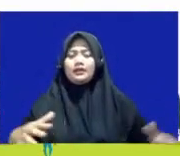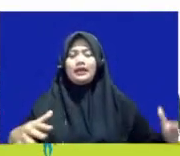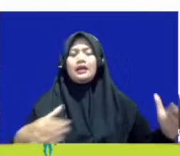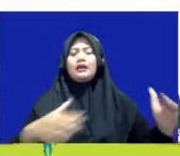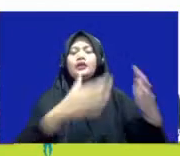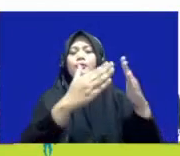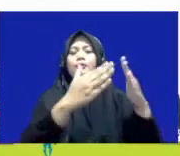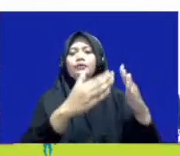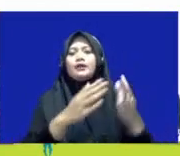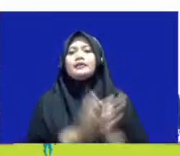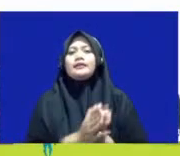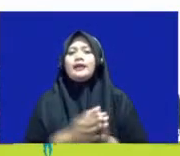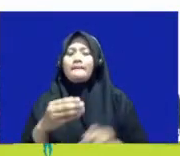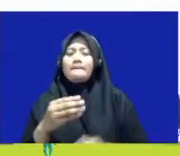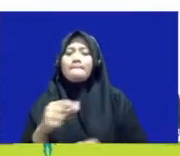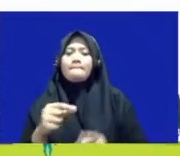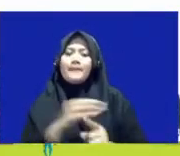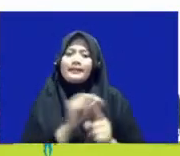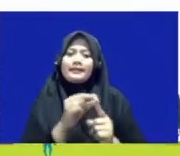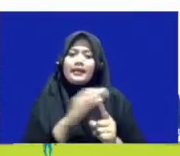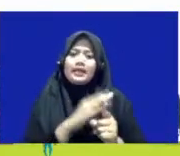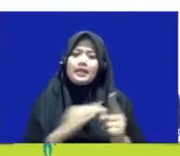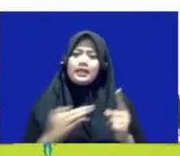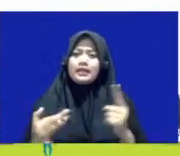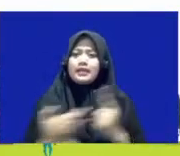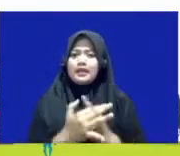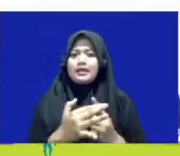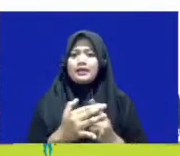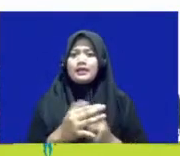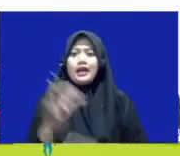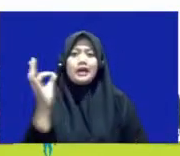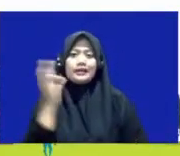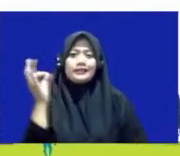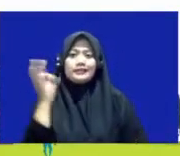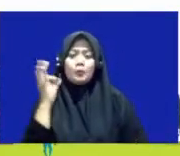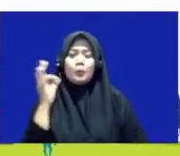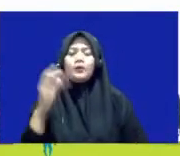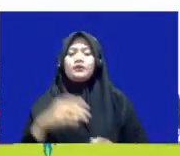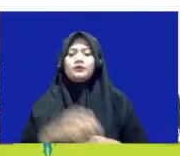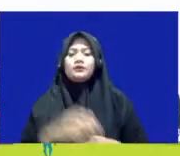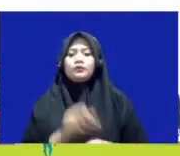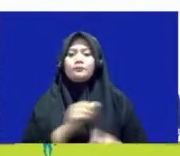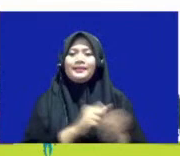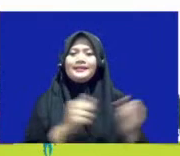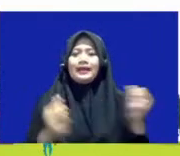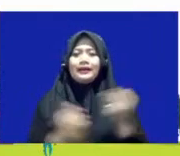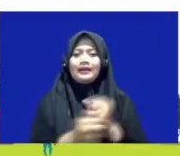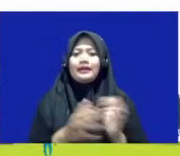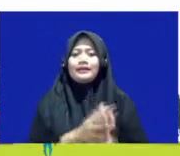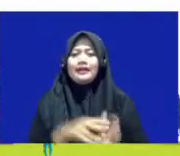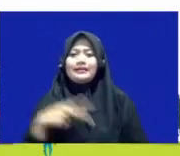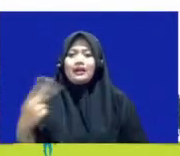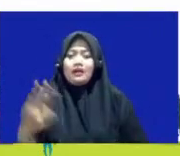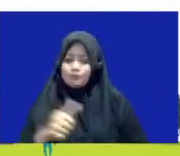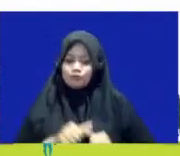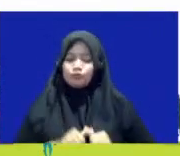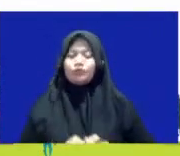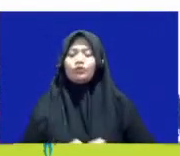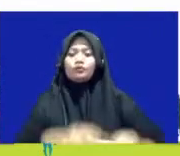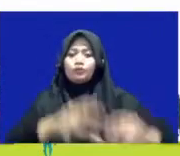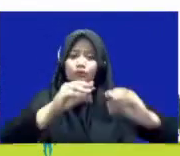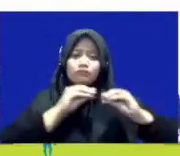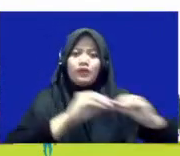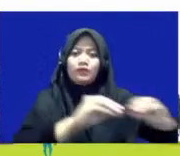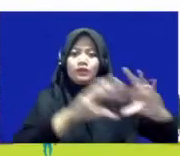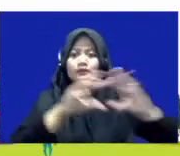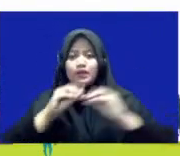pantai yang rawan bencana. Selain itu, kami juga terus melakukan edukasi, memberikan